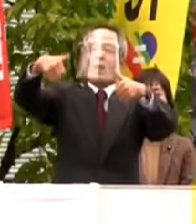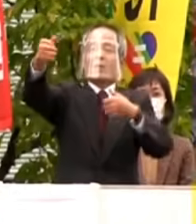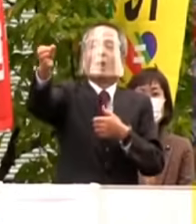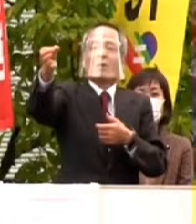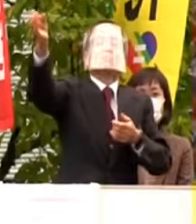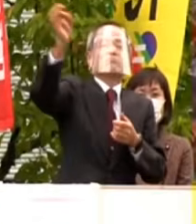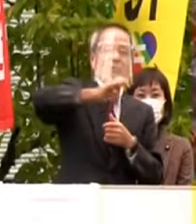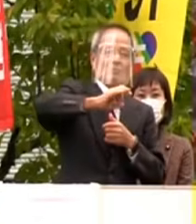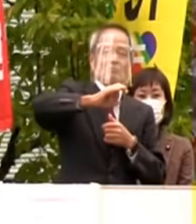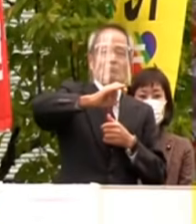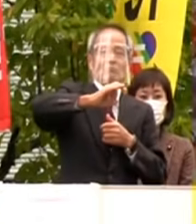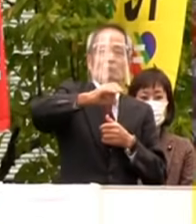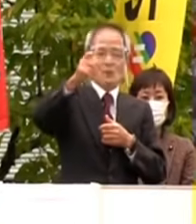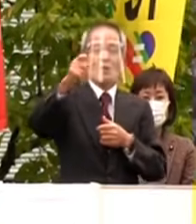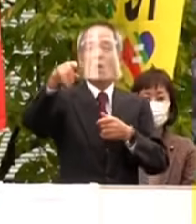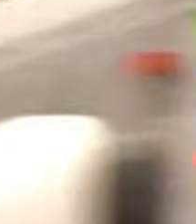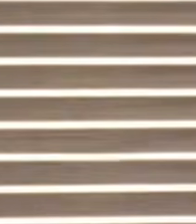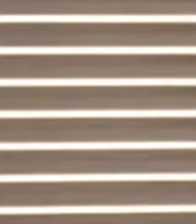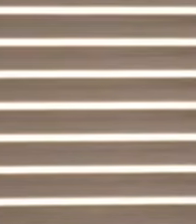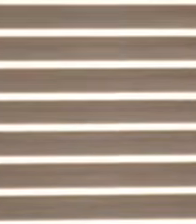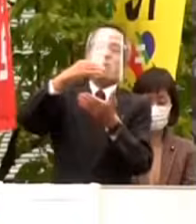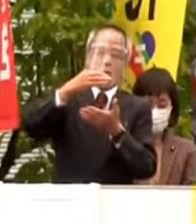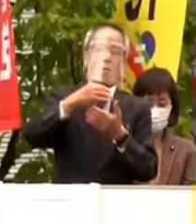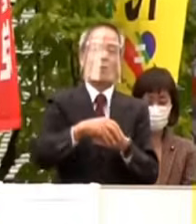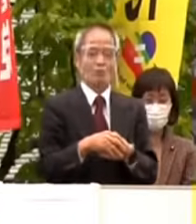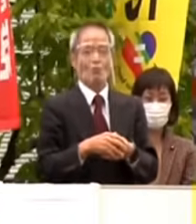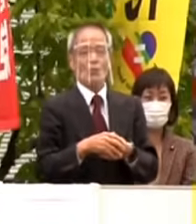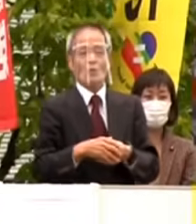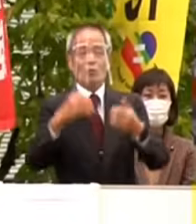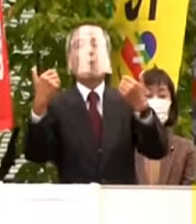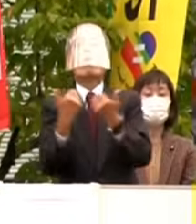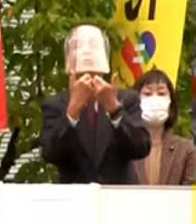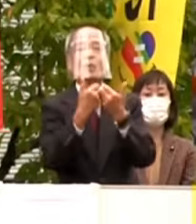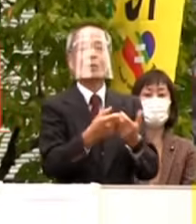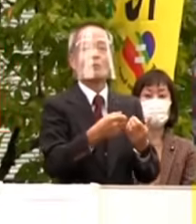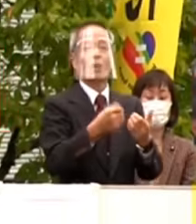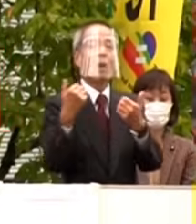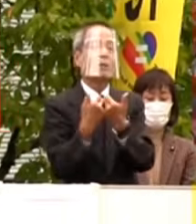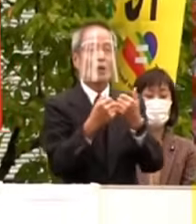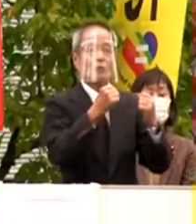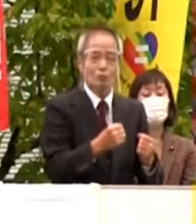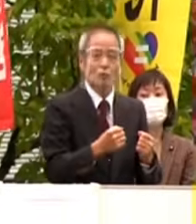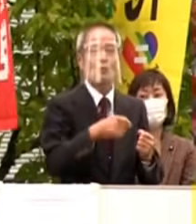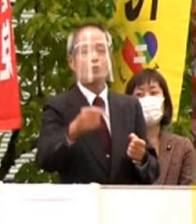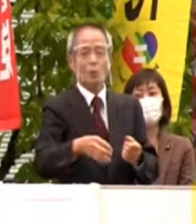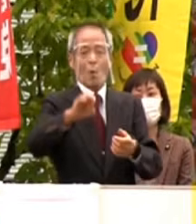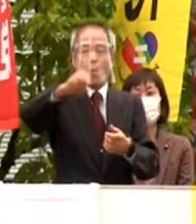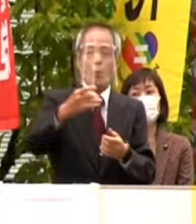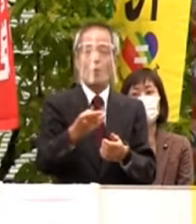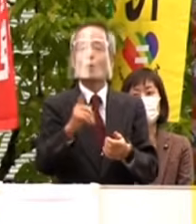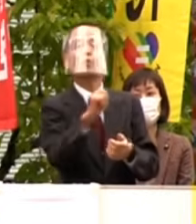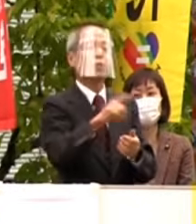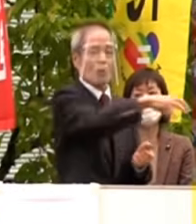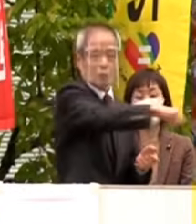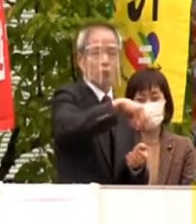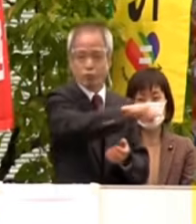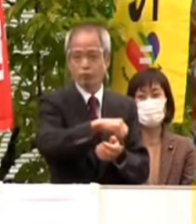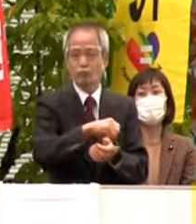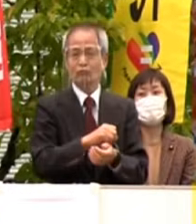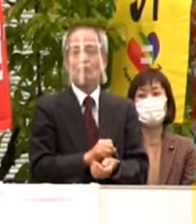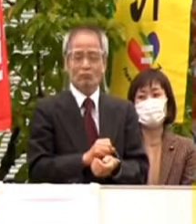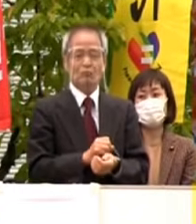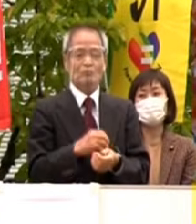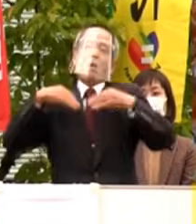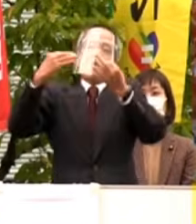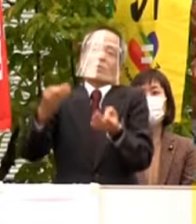一体どこから税金取ってくるのか言ってほしい、こう言った。かっこいいじゃないですか。私このバイデンさんの発言紹